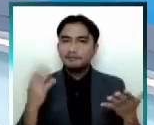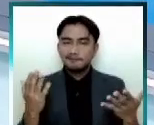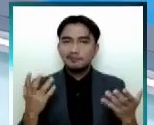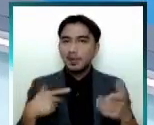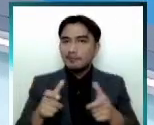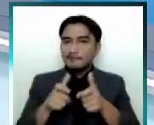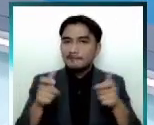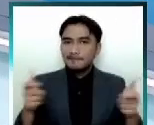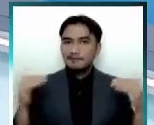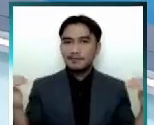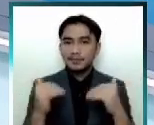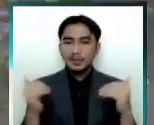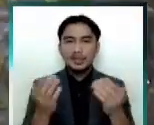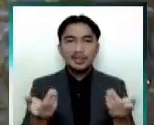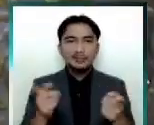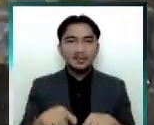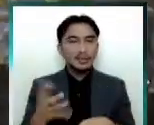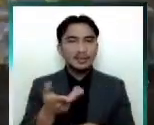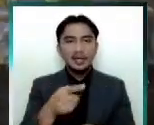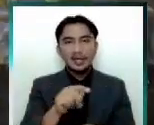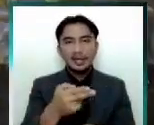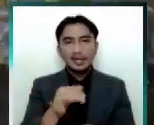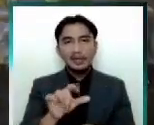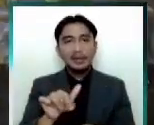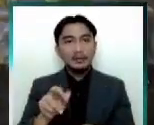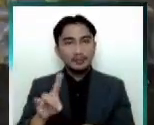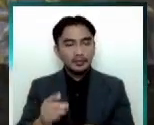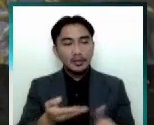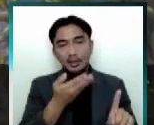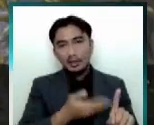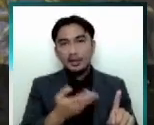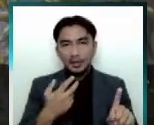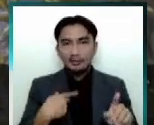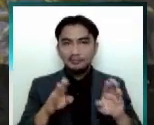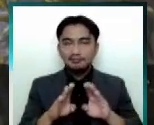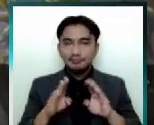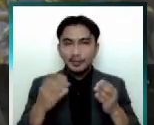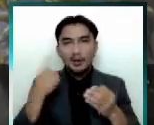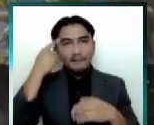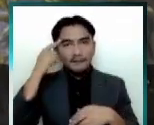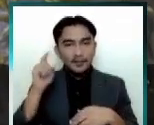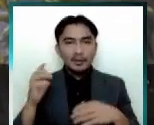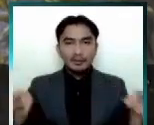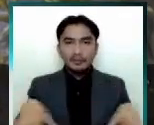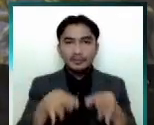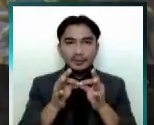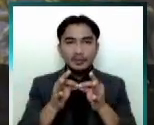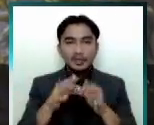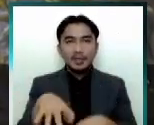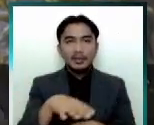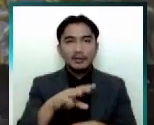sa Bangkok, Thailand. Pangungunahan din ni Tagle ang closing mass ng 50th General Conference ng Federation of Asian